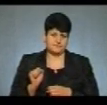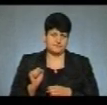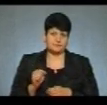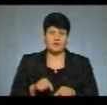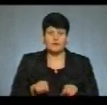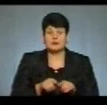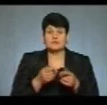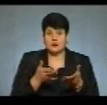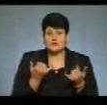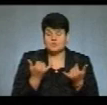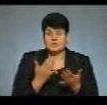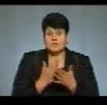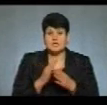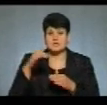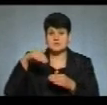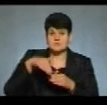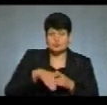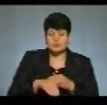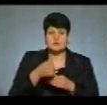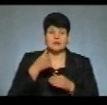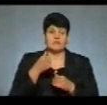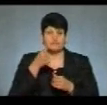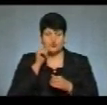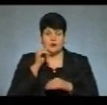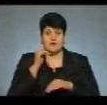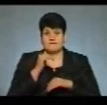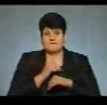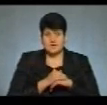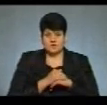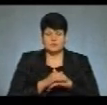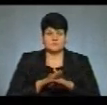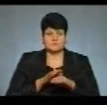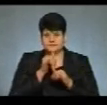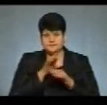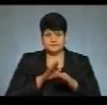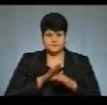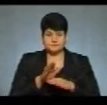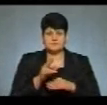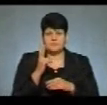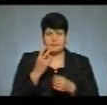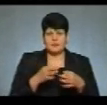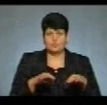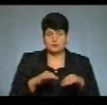Так сьогодні виглядає спуск, де вчора ввечері забуксували два автомобілі екстрених служб.